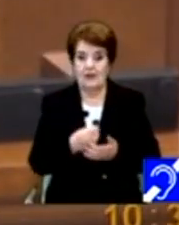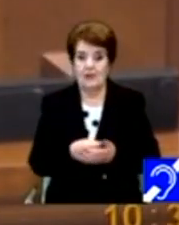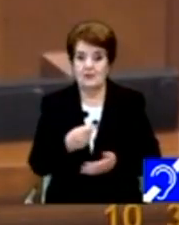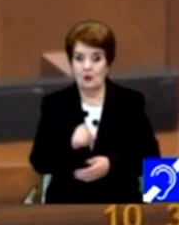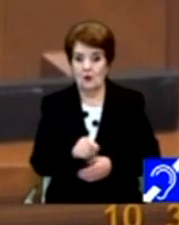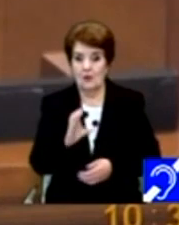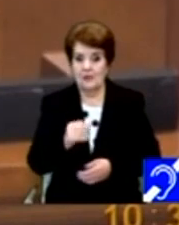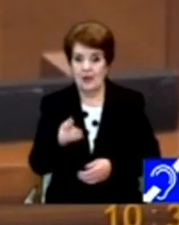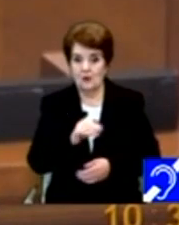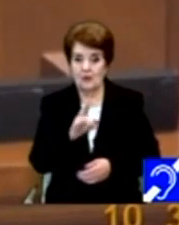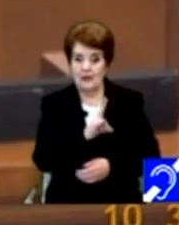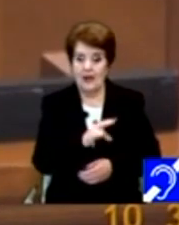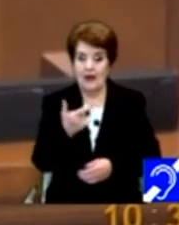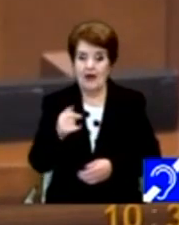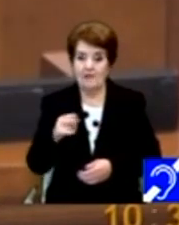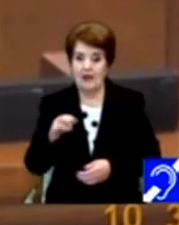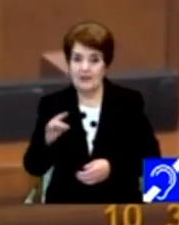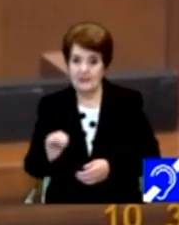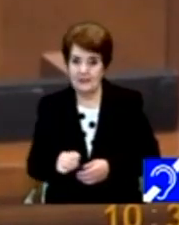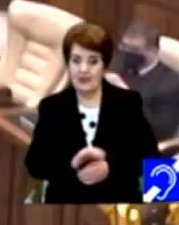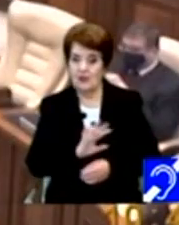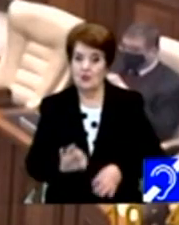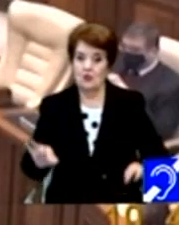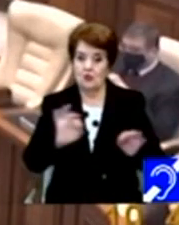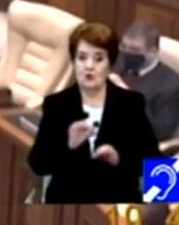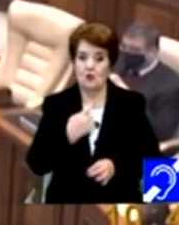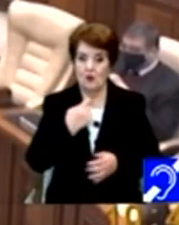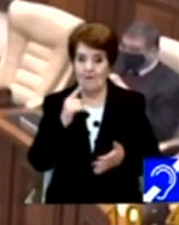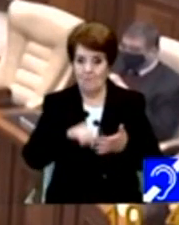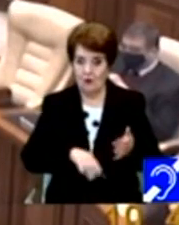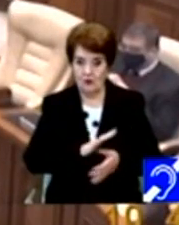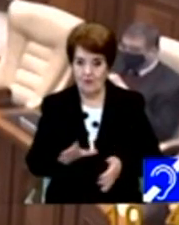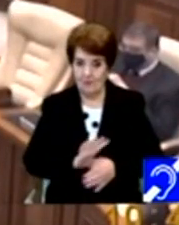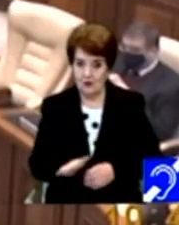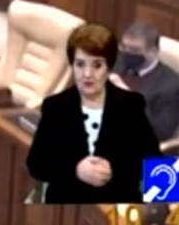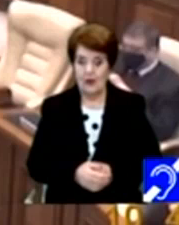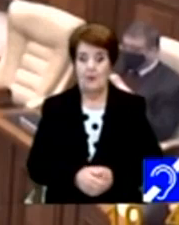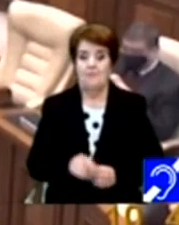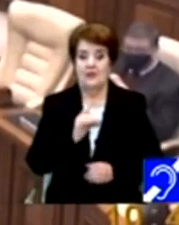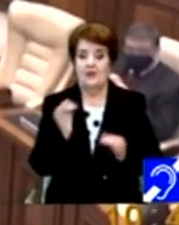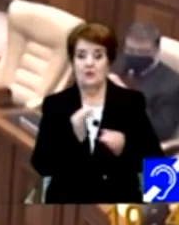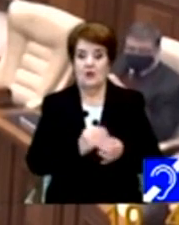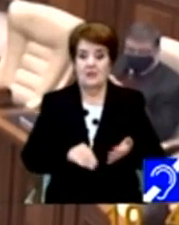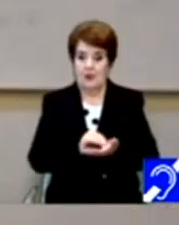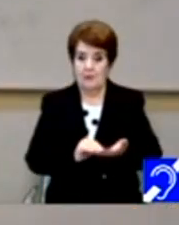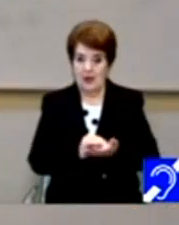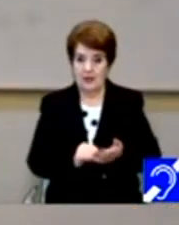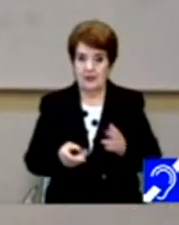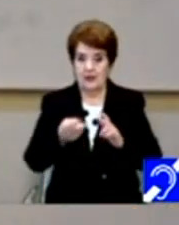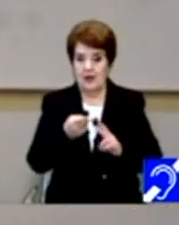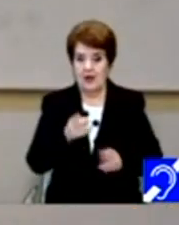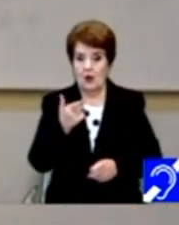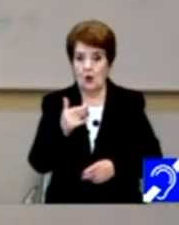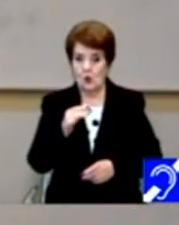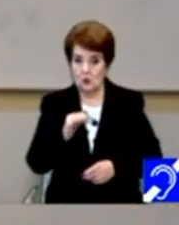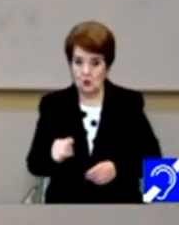guvernul Sandu, Natalia Gavrilița. Ea însă nu a primit niciun vot de încredere de la deputați. În cazul în care istoria se va repeta și în privința lui Igor